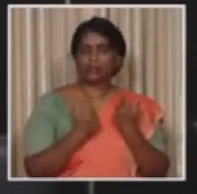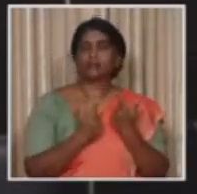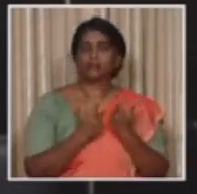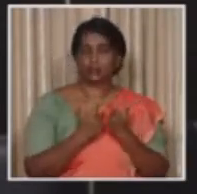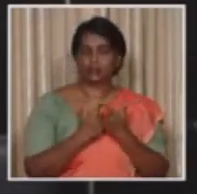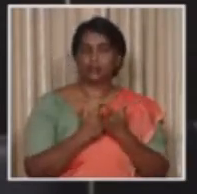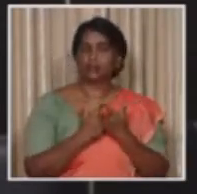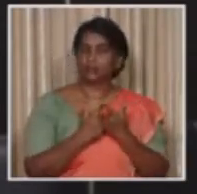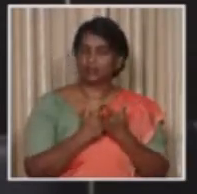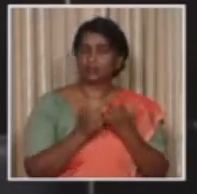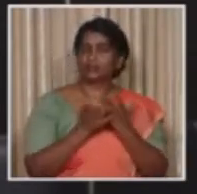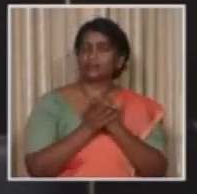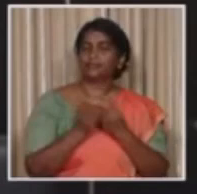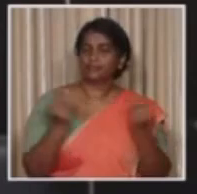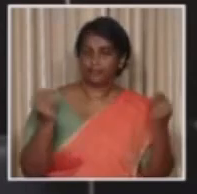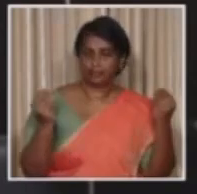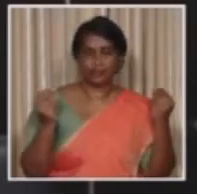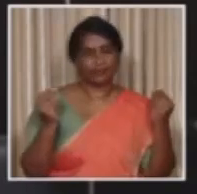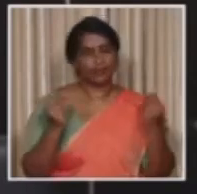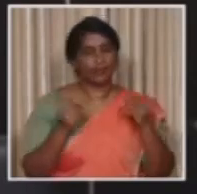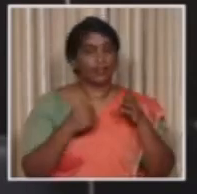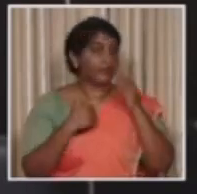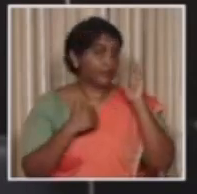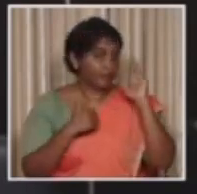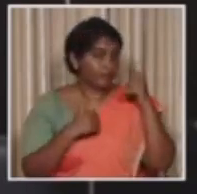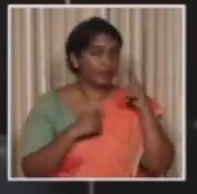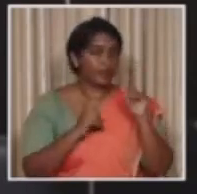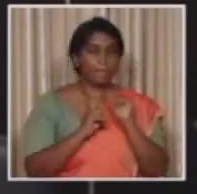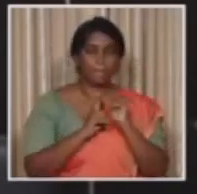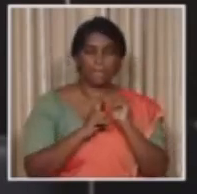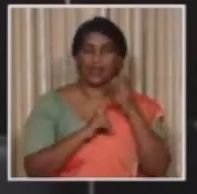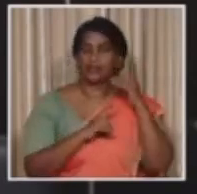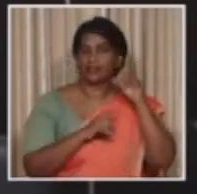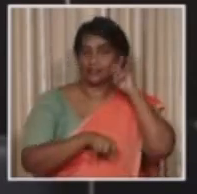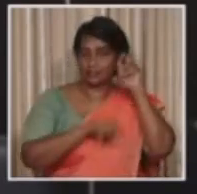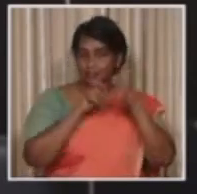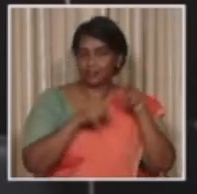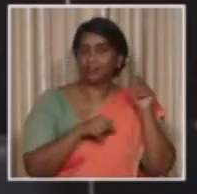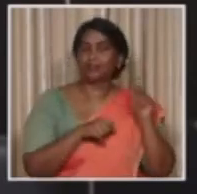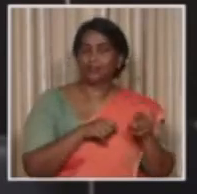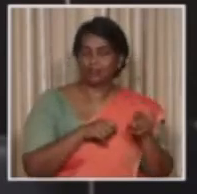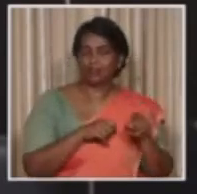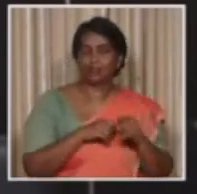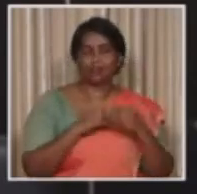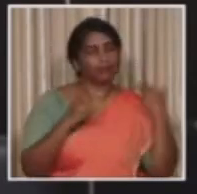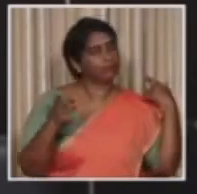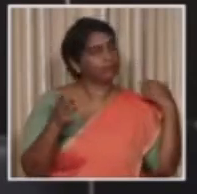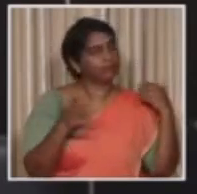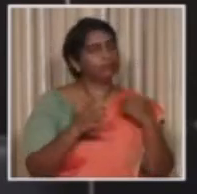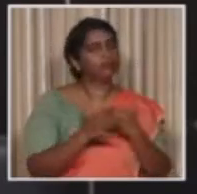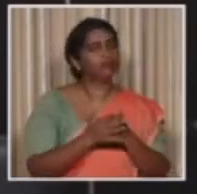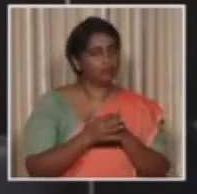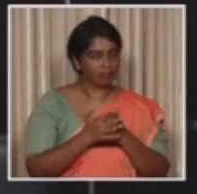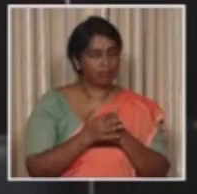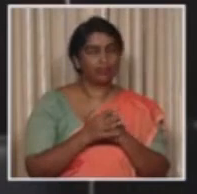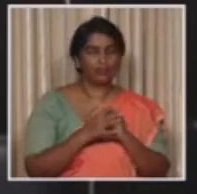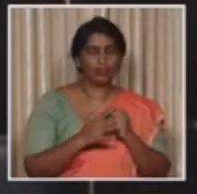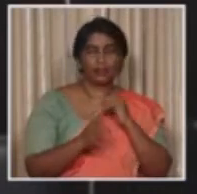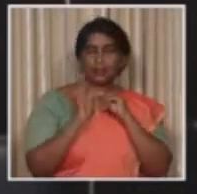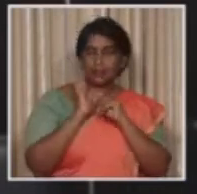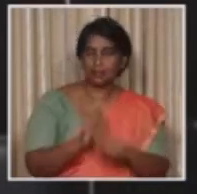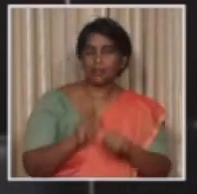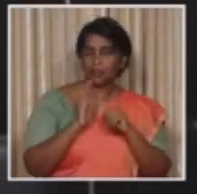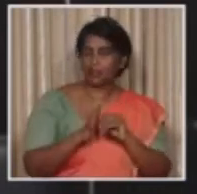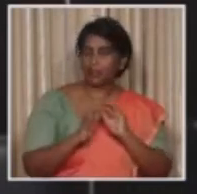මේක සමතකයට පත් කළා. විශේෂයෙන්ම පලස්තීන ජනතාවට ඉතාම දීර්ඝ කාලයක් තිබුණු